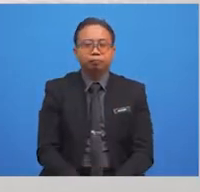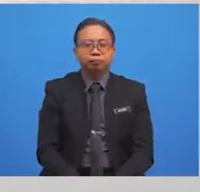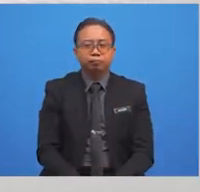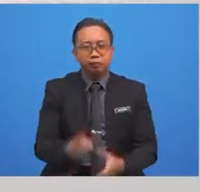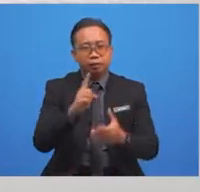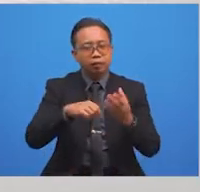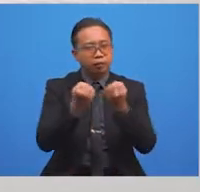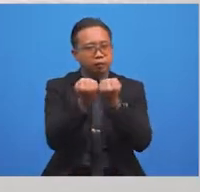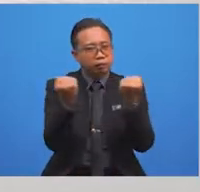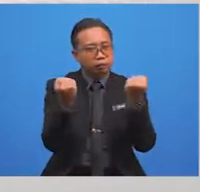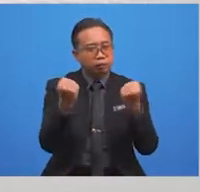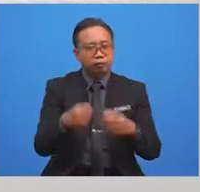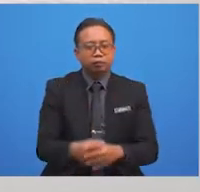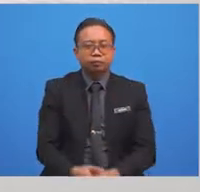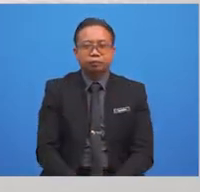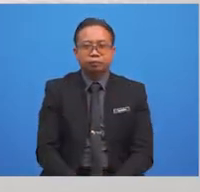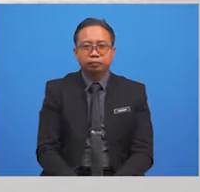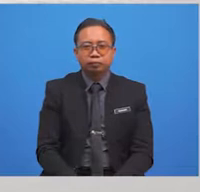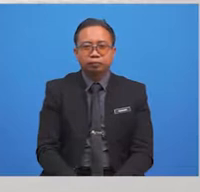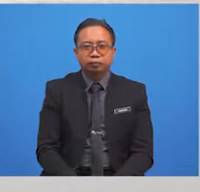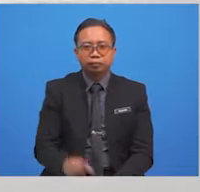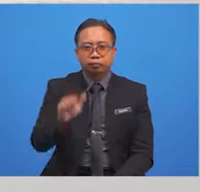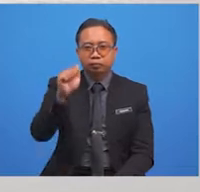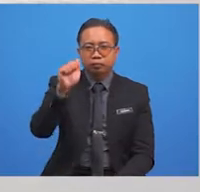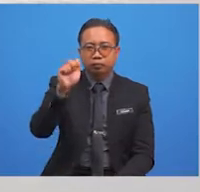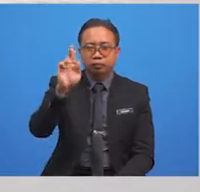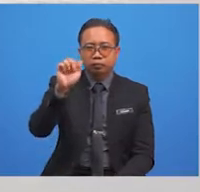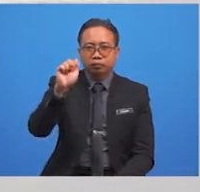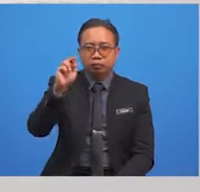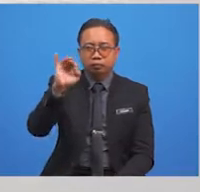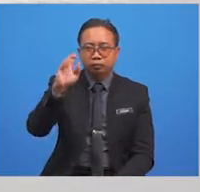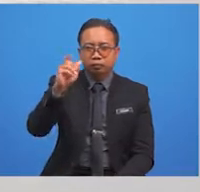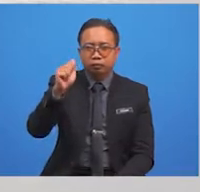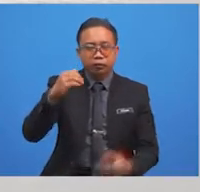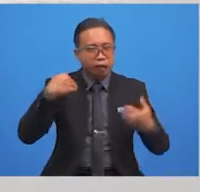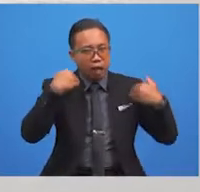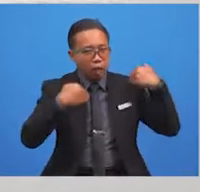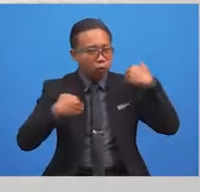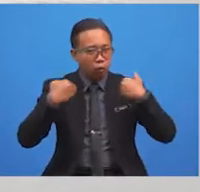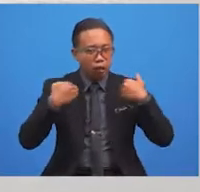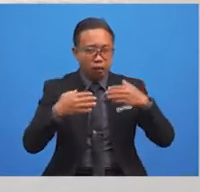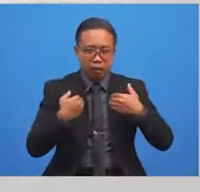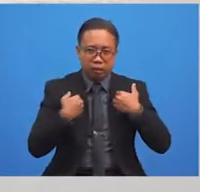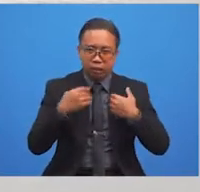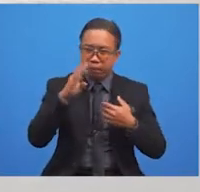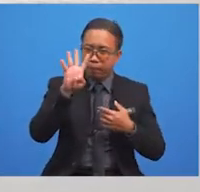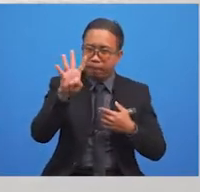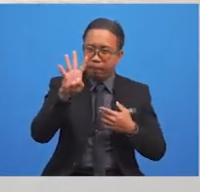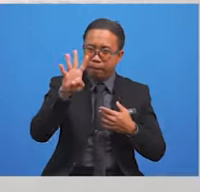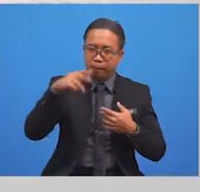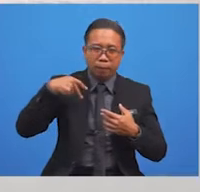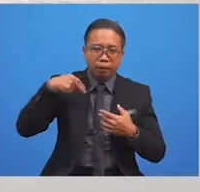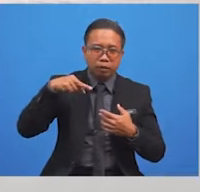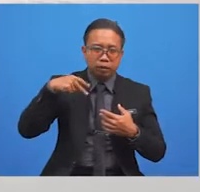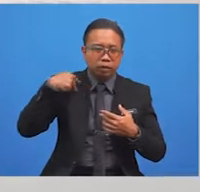Apakah spesies Arachnida? Arachnida adalah haiwan yang mempunyai empat pasang